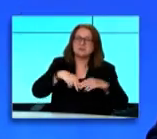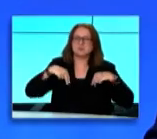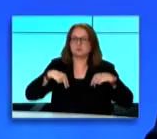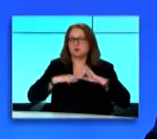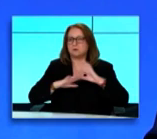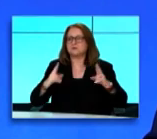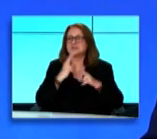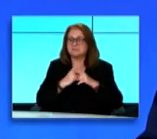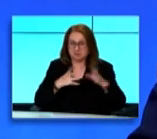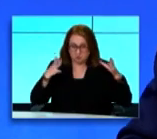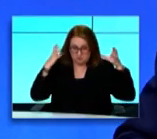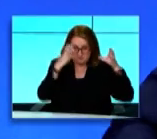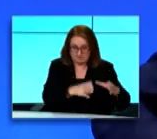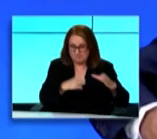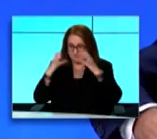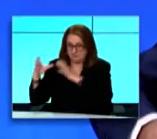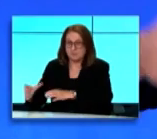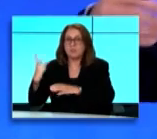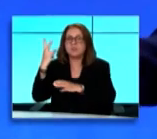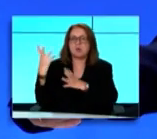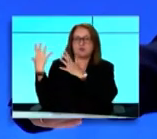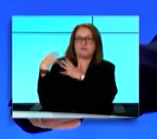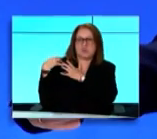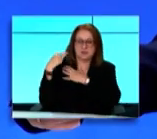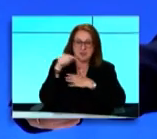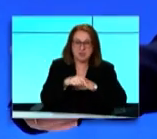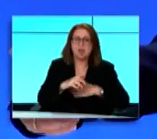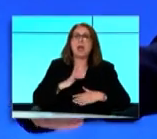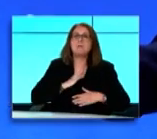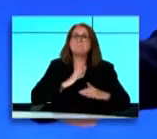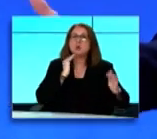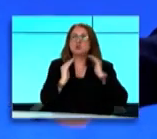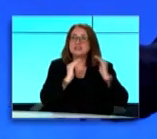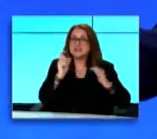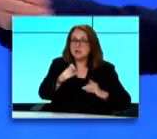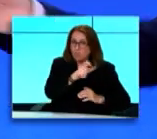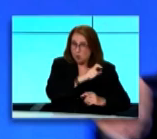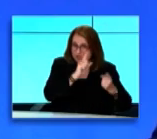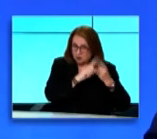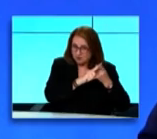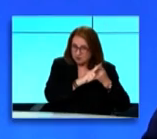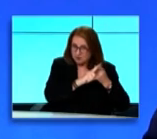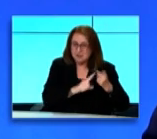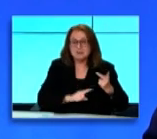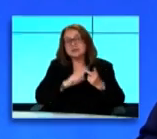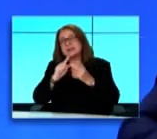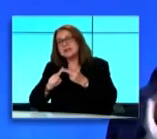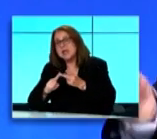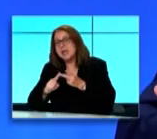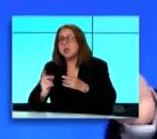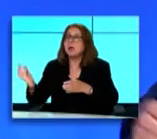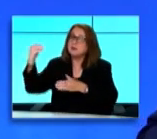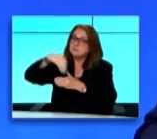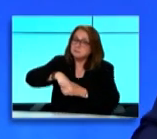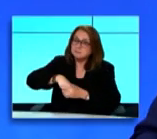προστασία, η οποία κάνει τη διαχείριση της κρίσης, αλλά συμμετέχει και σε προληπτικά μέτρα, ειδικά για τα